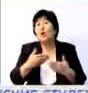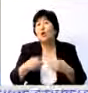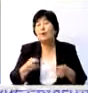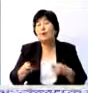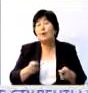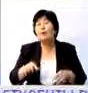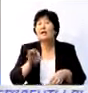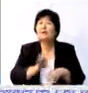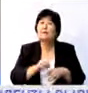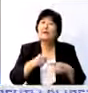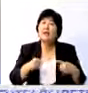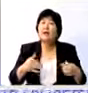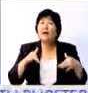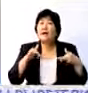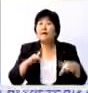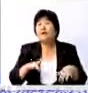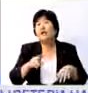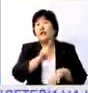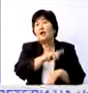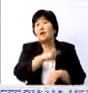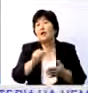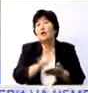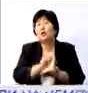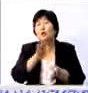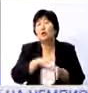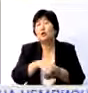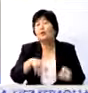управления заболеваниями. Введение медицинской документации будет